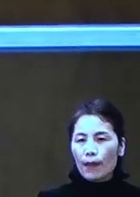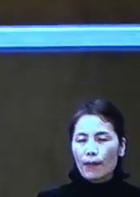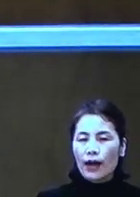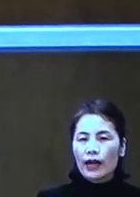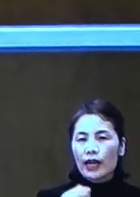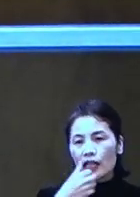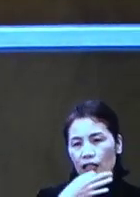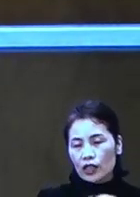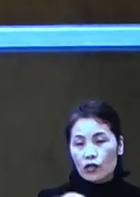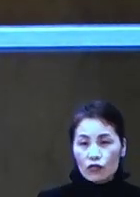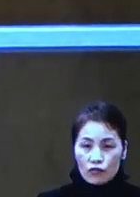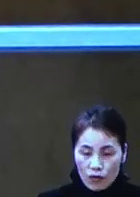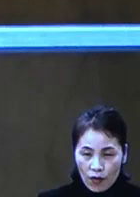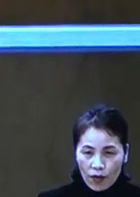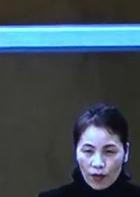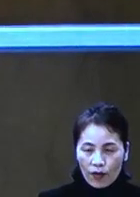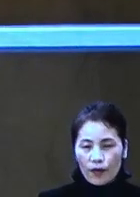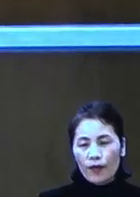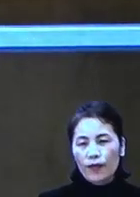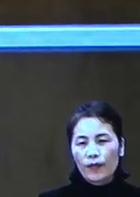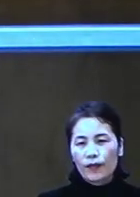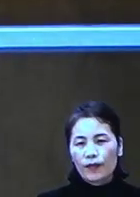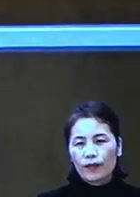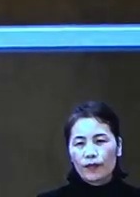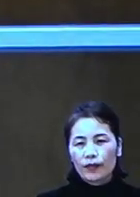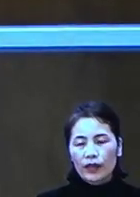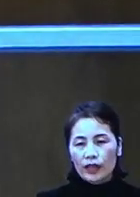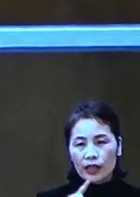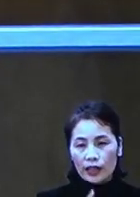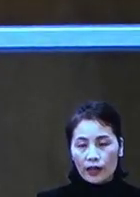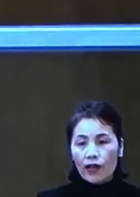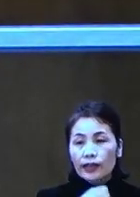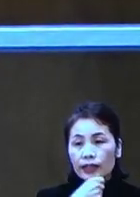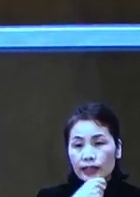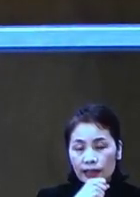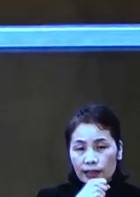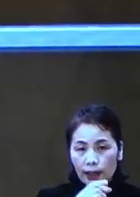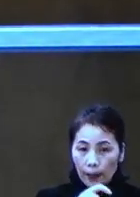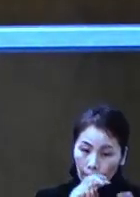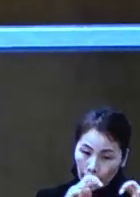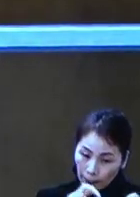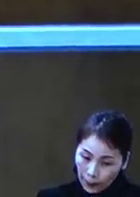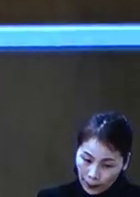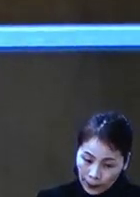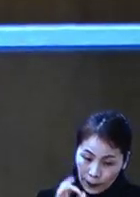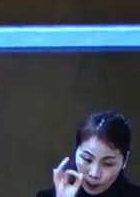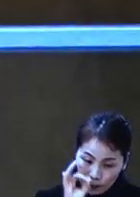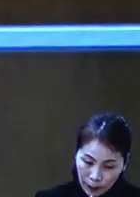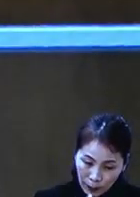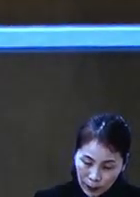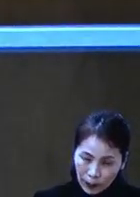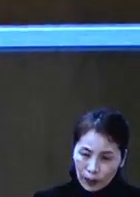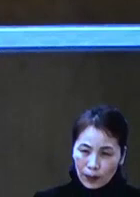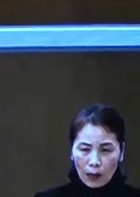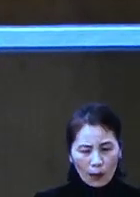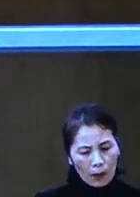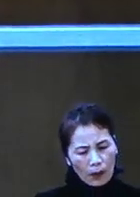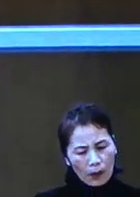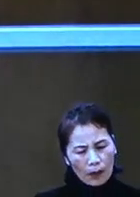그렇게 떠들썩하게 자랑했던 투자 유치 실적을 면밀히 확인해보면 반전이 숨어